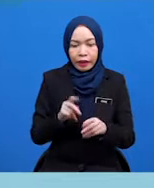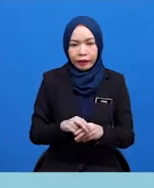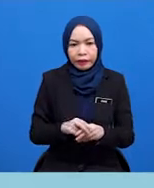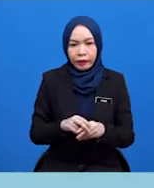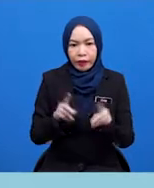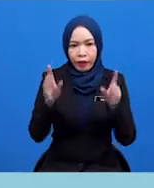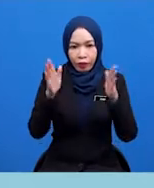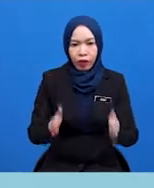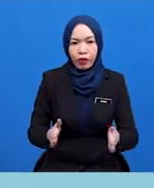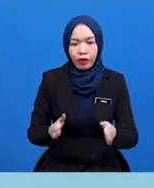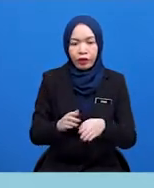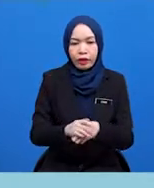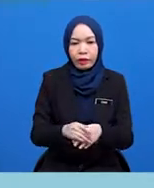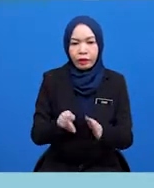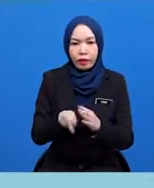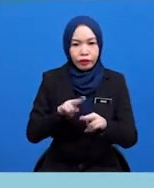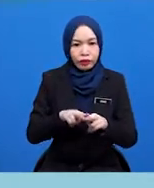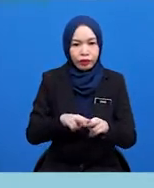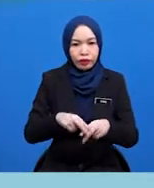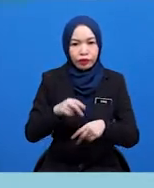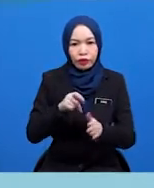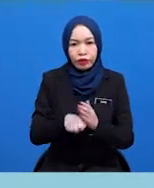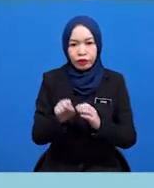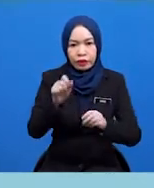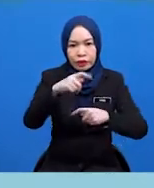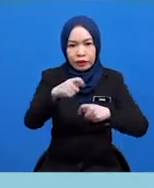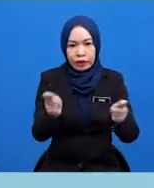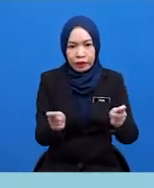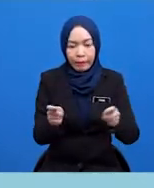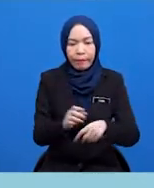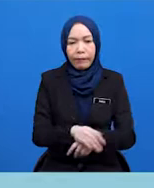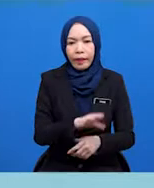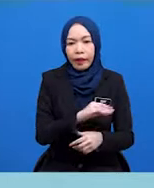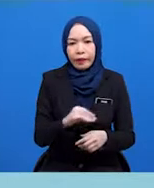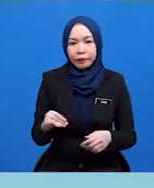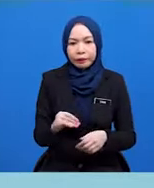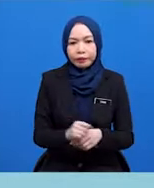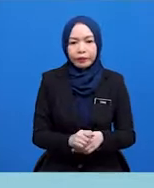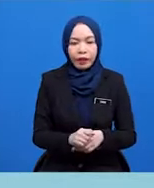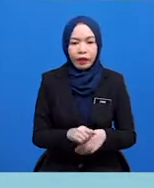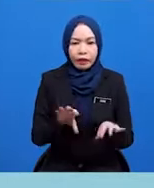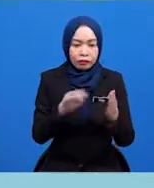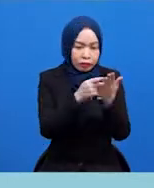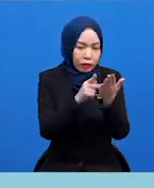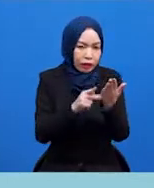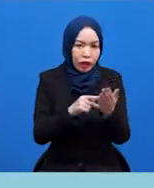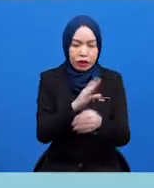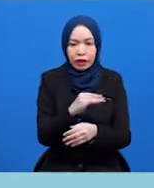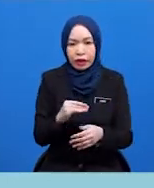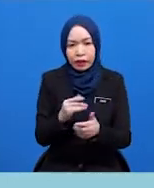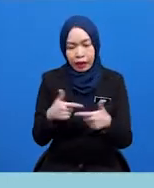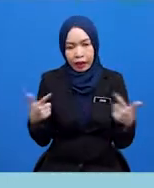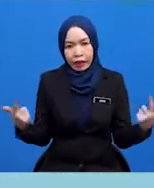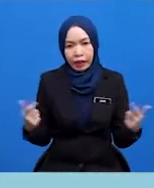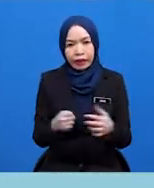buruh am ladang, pekerja bahagian pengurusan, pengangkutan, penyelidikan dan lain-lain lagi.